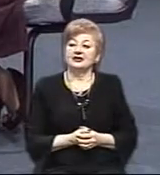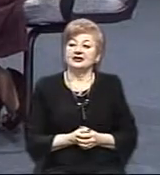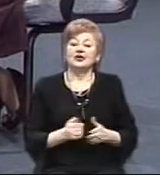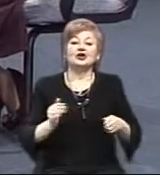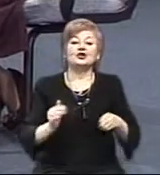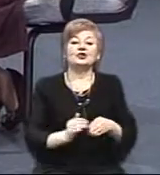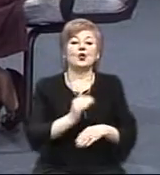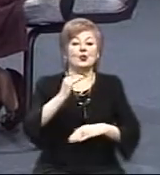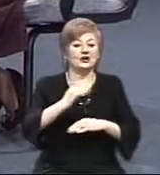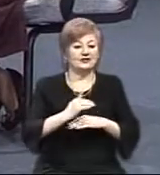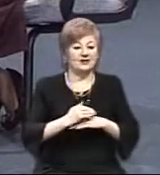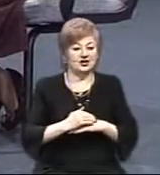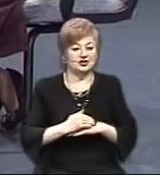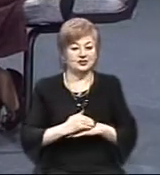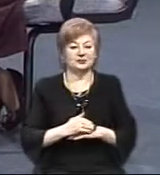Доброго вечора.